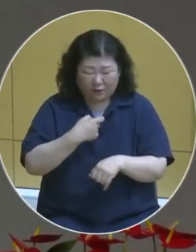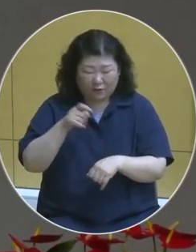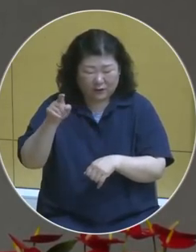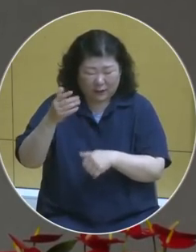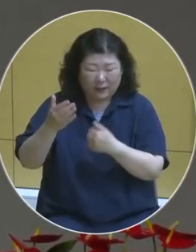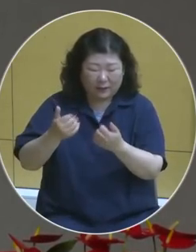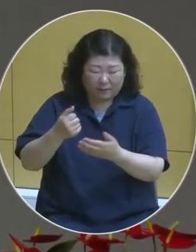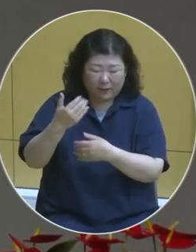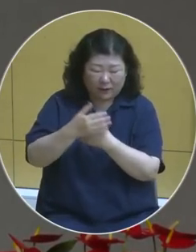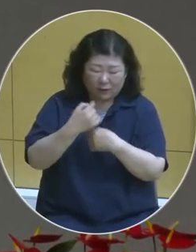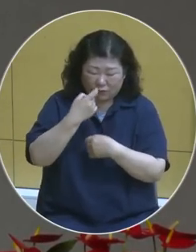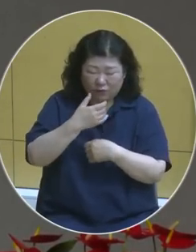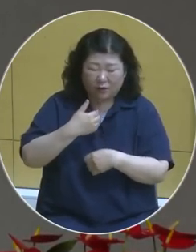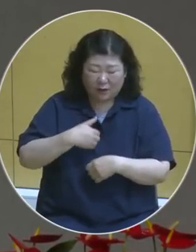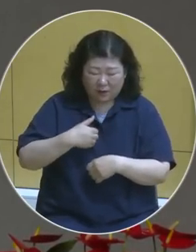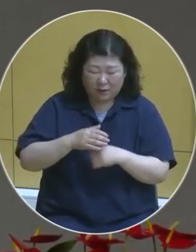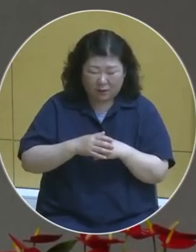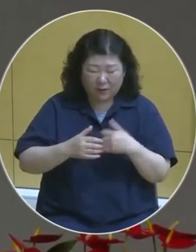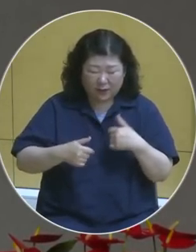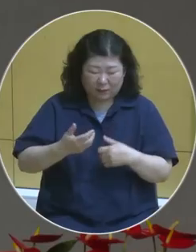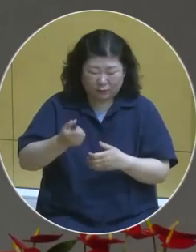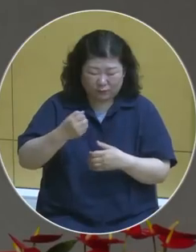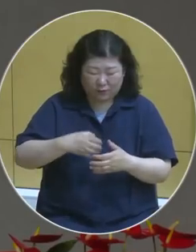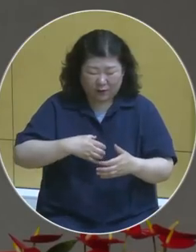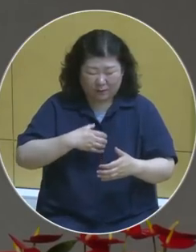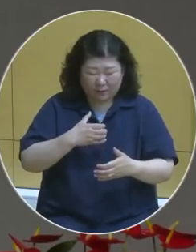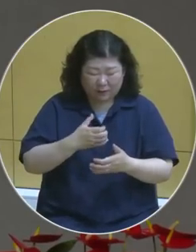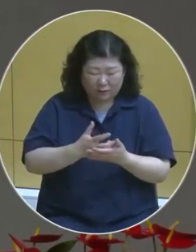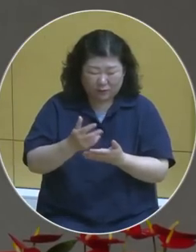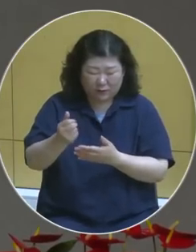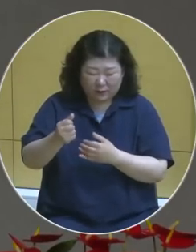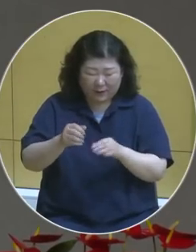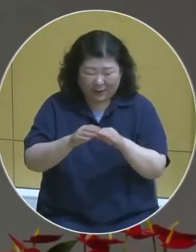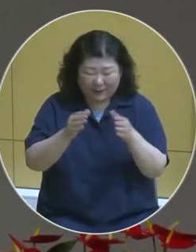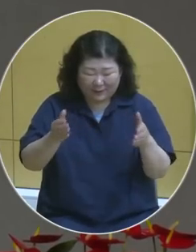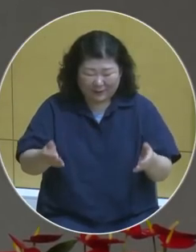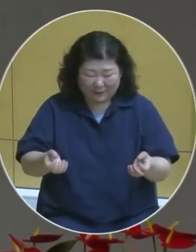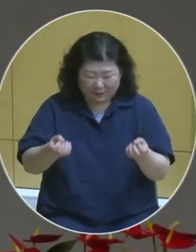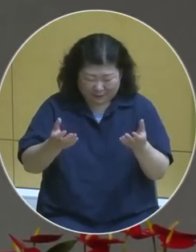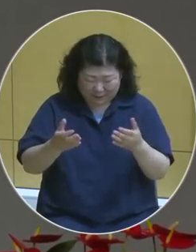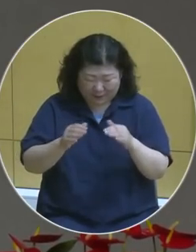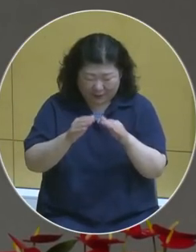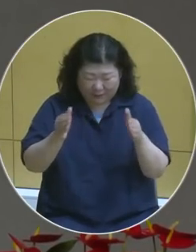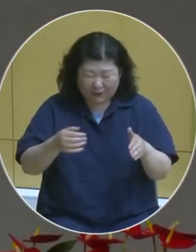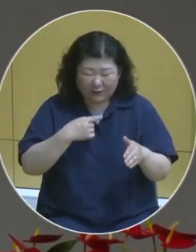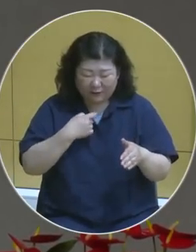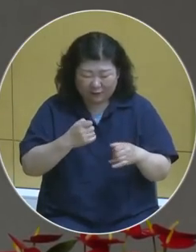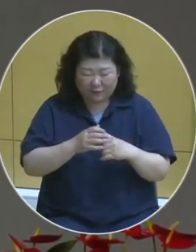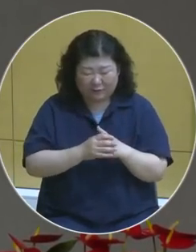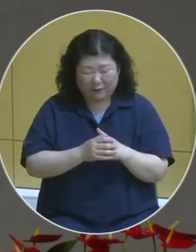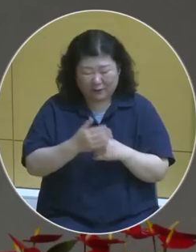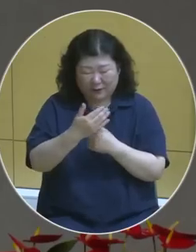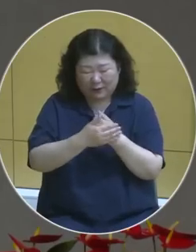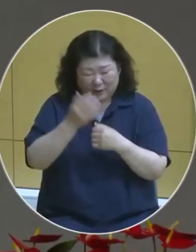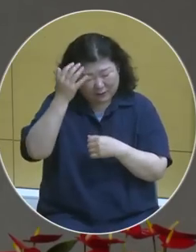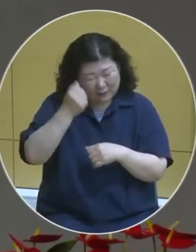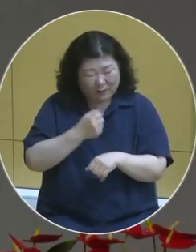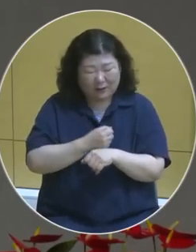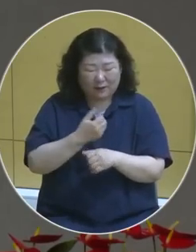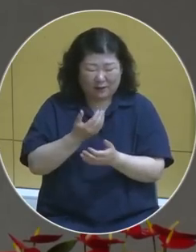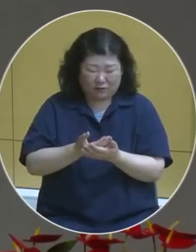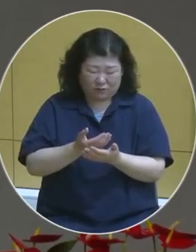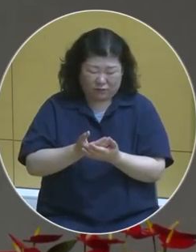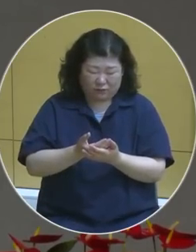감격하며 주께 감사의 제단을 쌓던 그 은혜를 저희들이 다시 한번 기억하여 주셔서 하나님